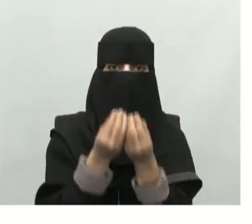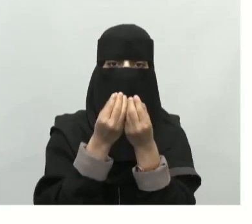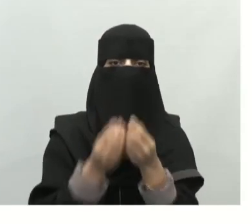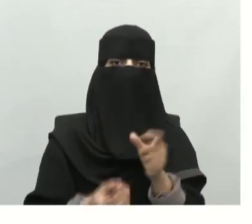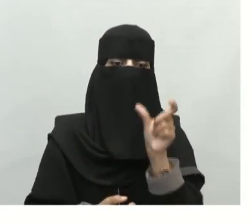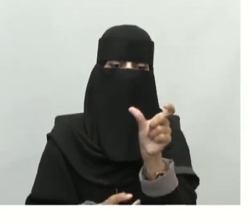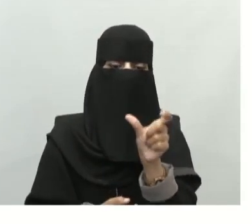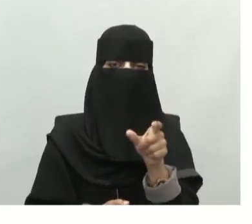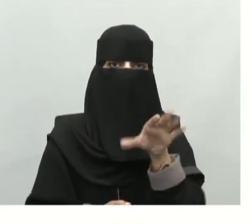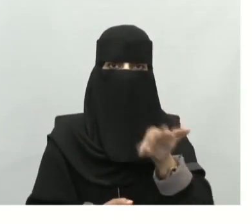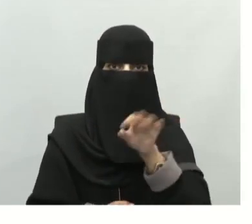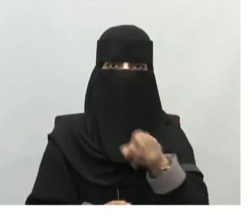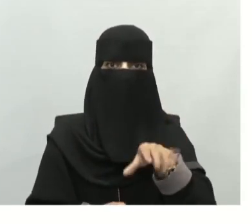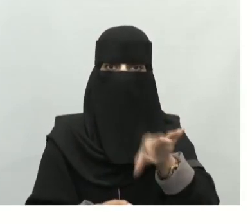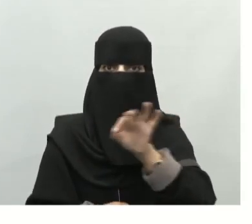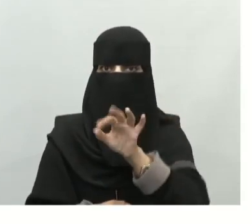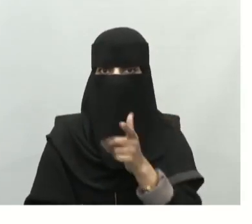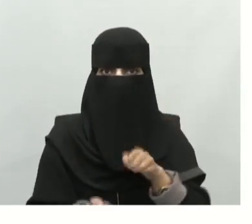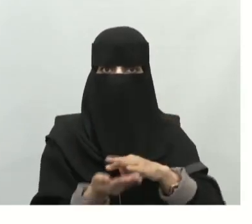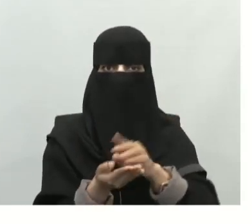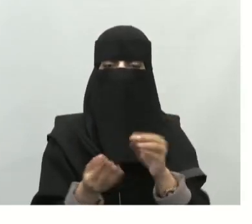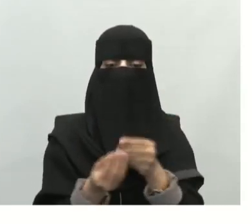هذه تعتبر زواحف